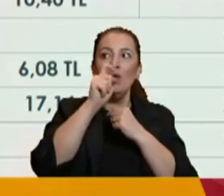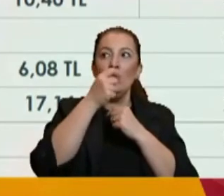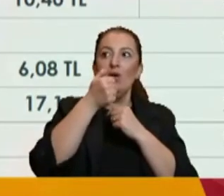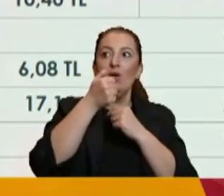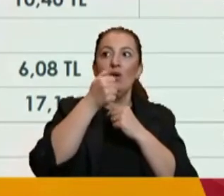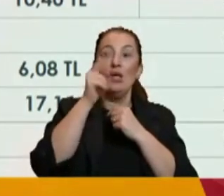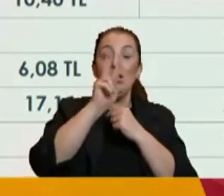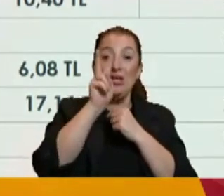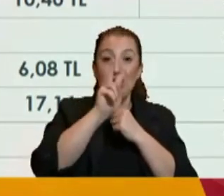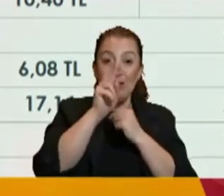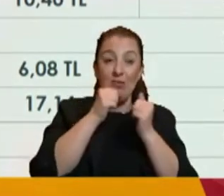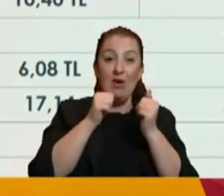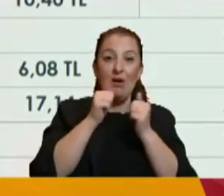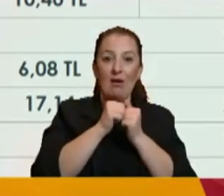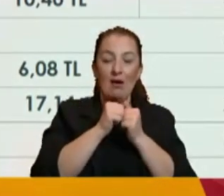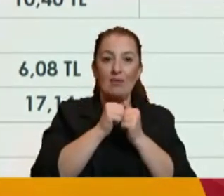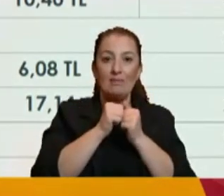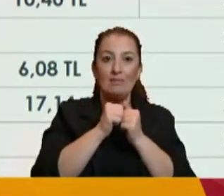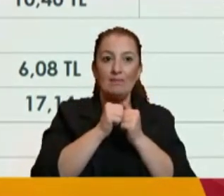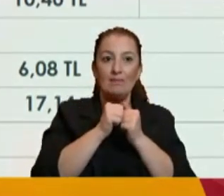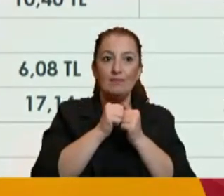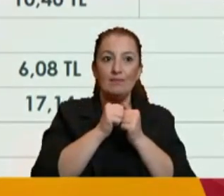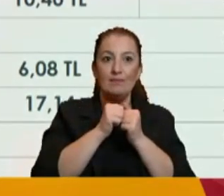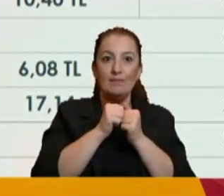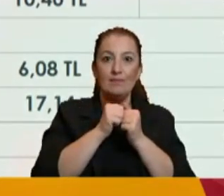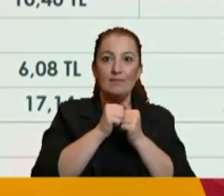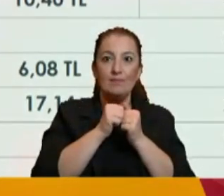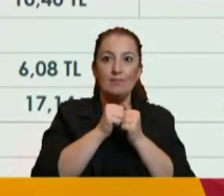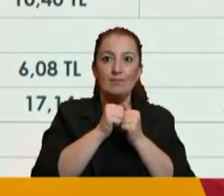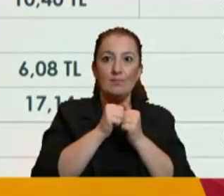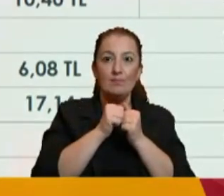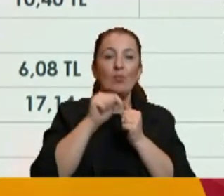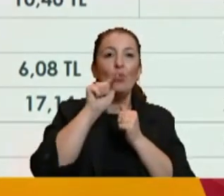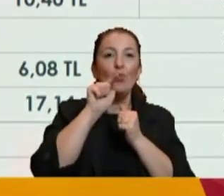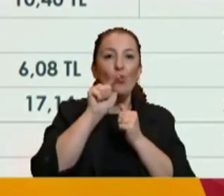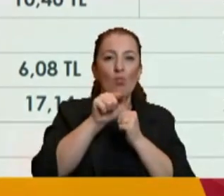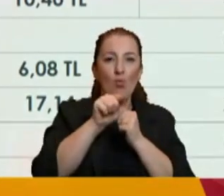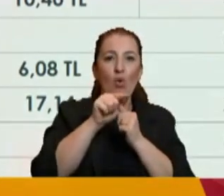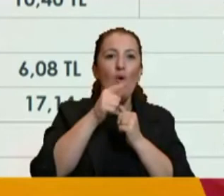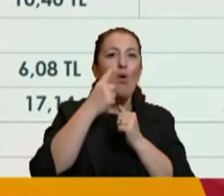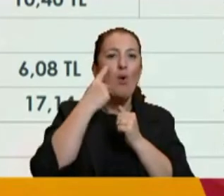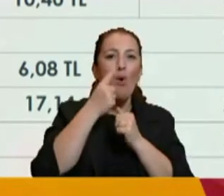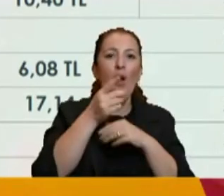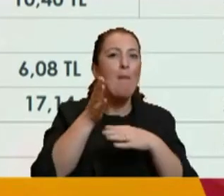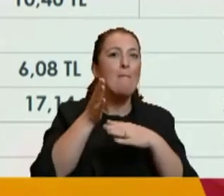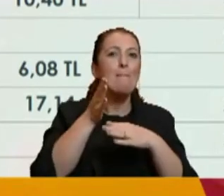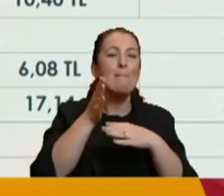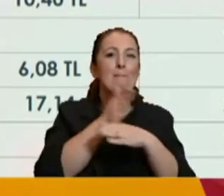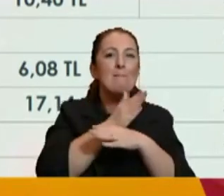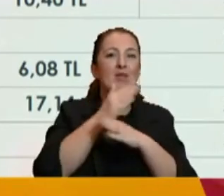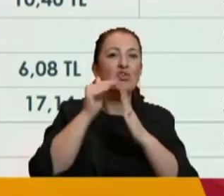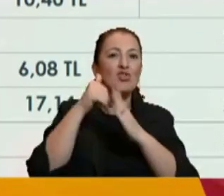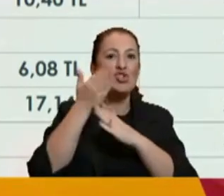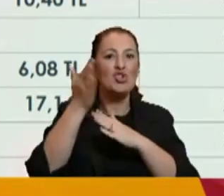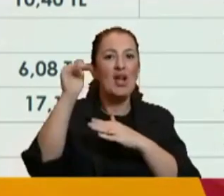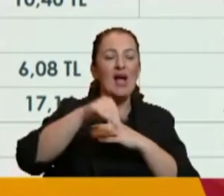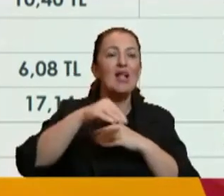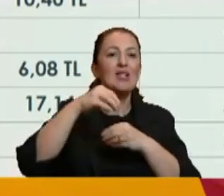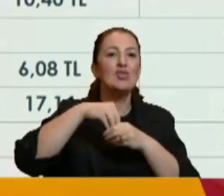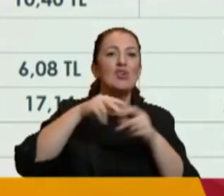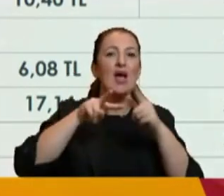kat bu alüminyum sülfat bu hammaddesi dışarıdan geldiği için asit